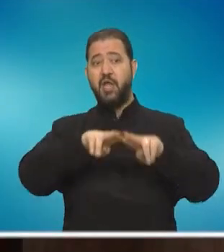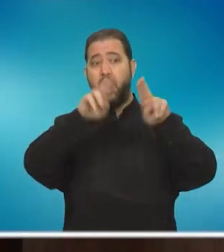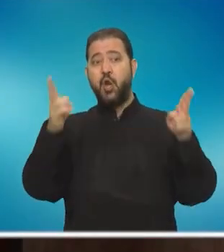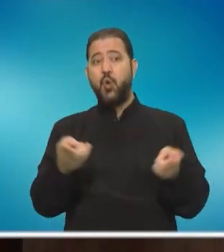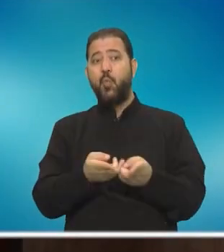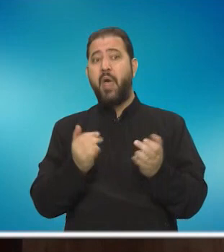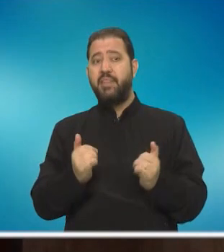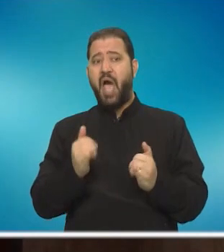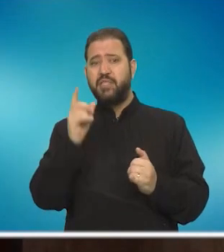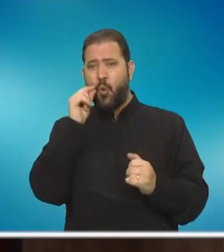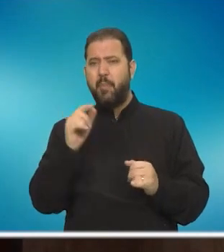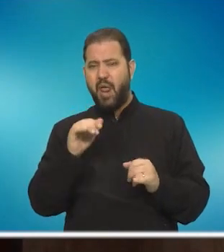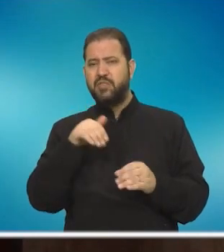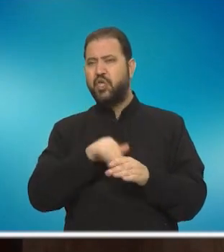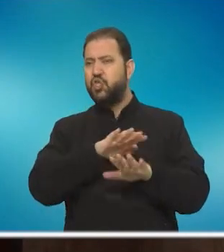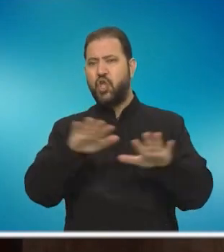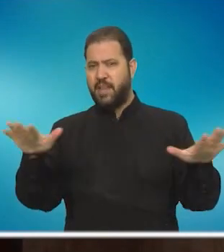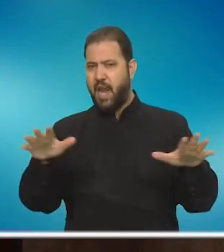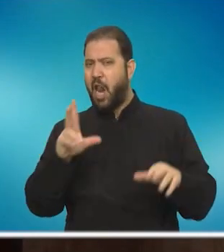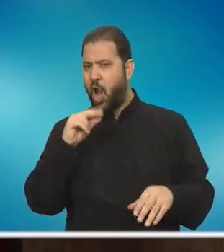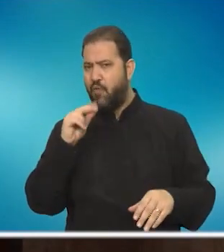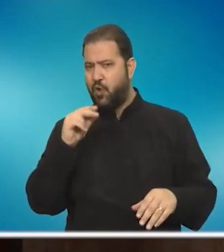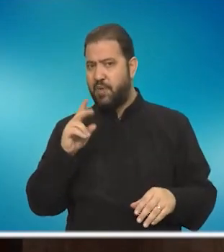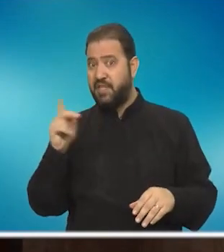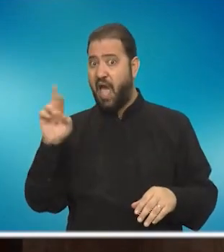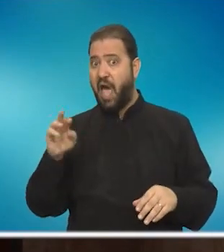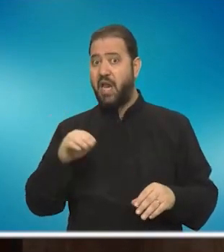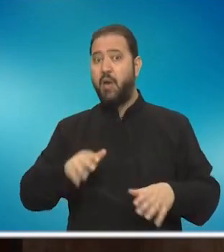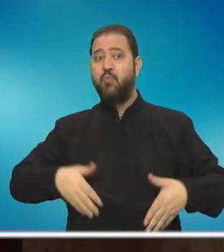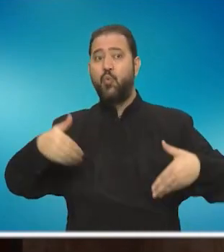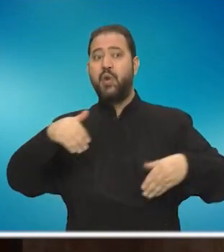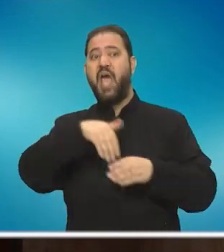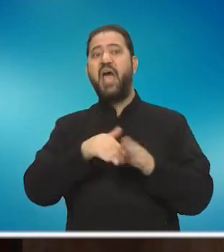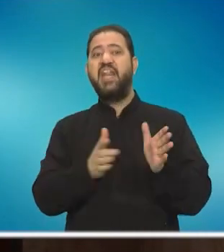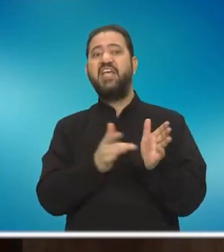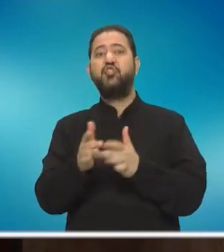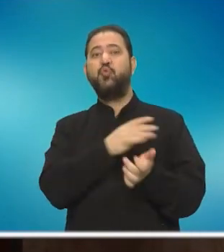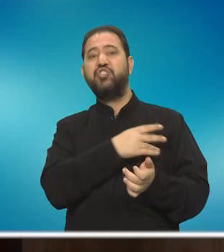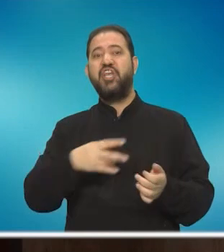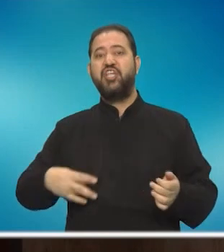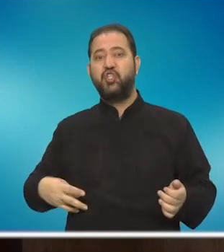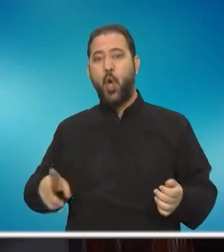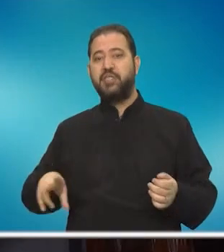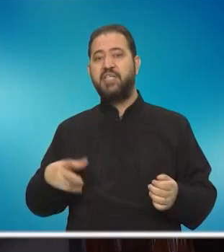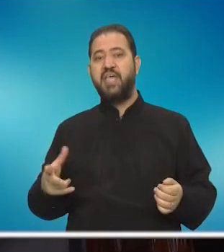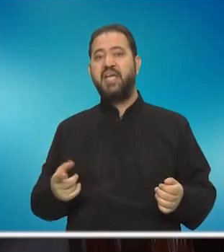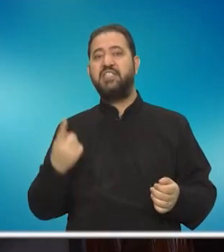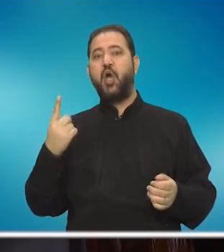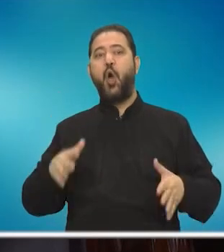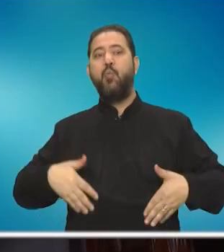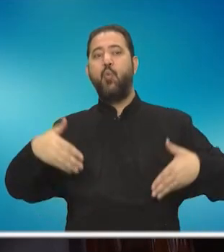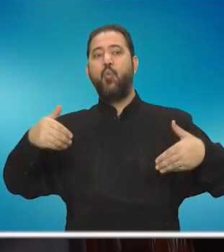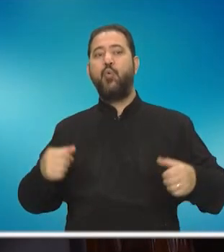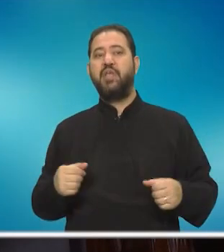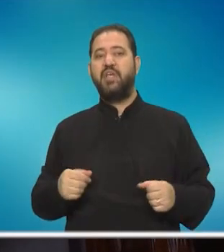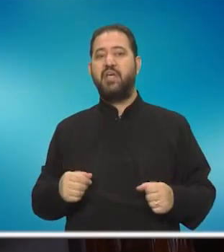urmă omenesc, în general vorbind. Dar bucuria în Hristos, bucuria duhovnicească, este o